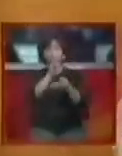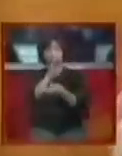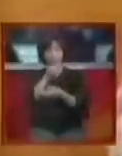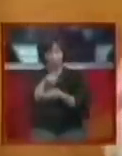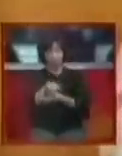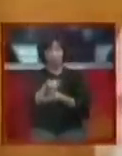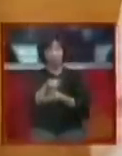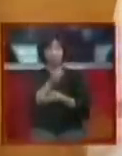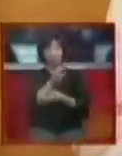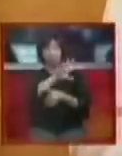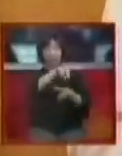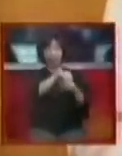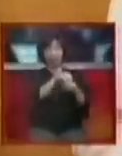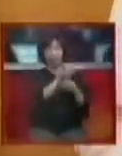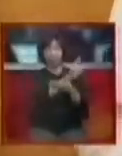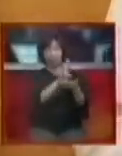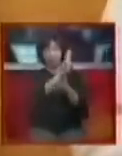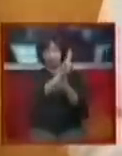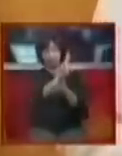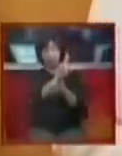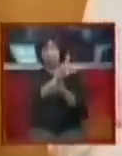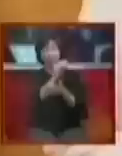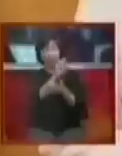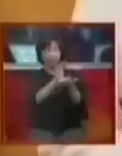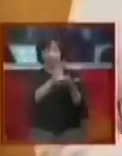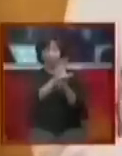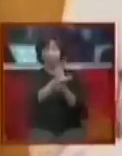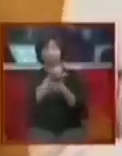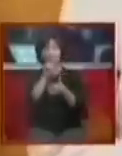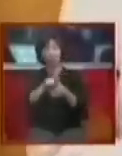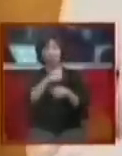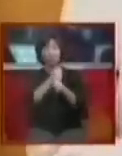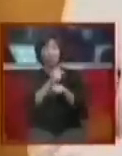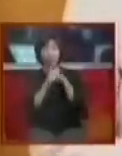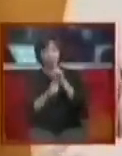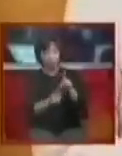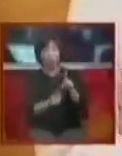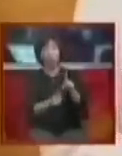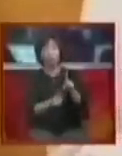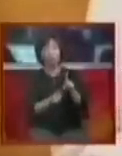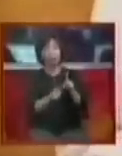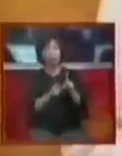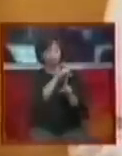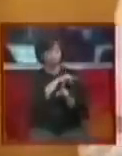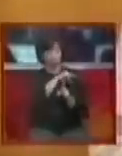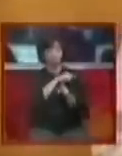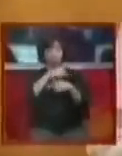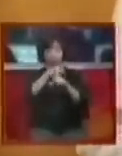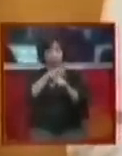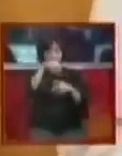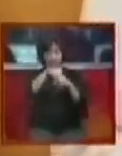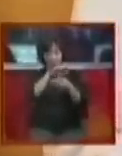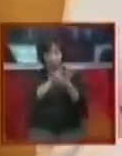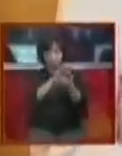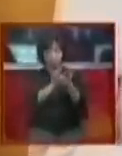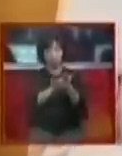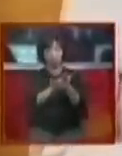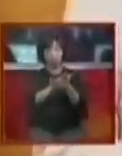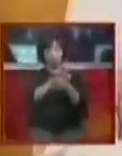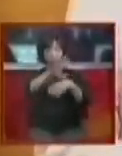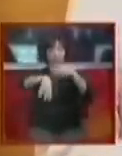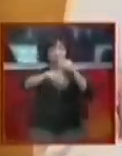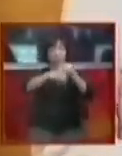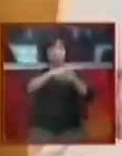universities and colleges upang siguraduhin dekalidad ang magiging produkto ng mga pamantasang pinopondohan